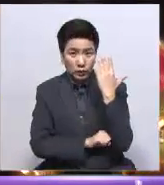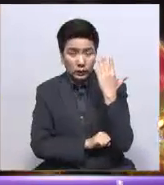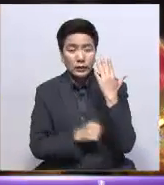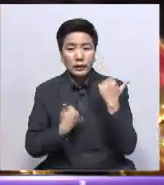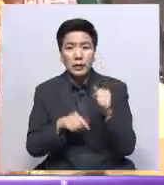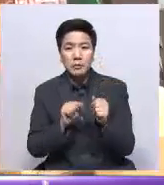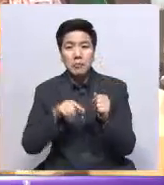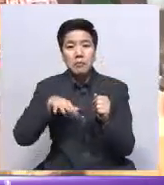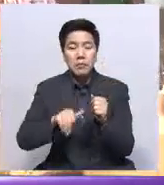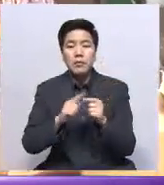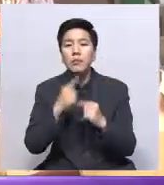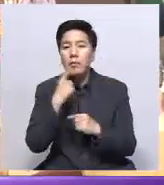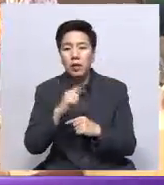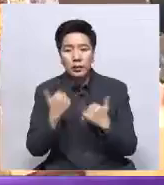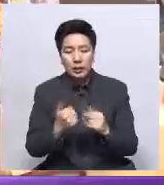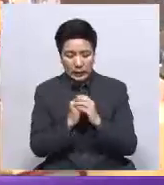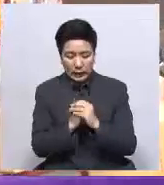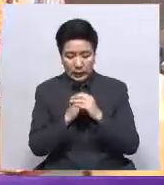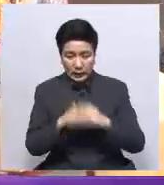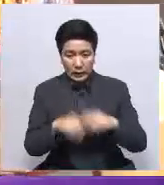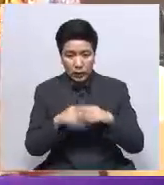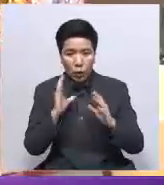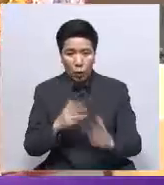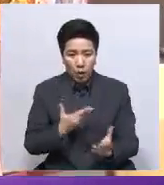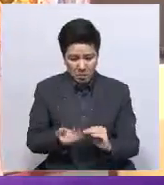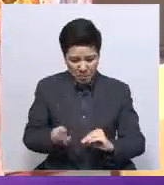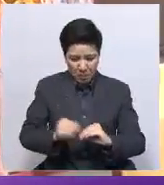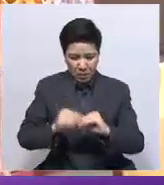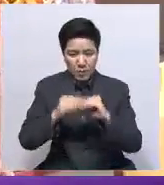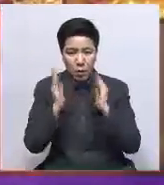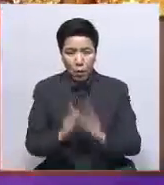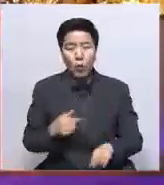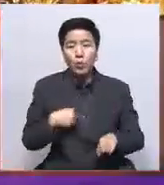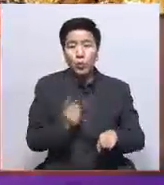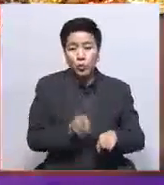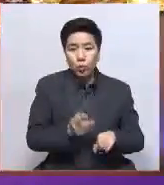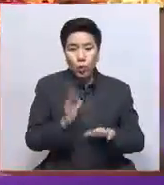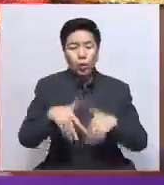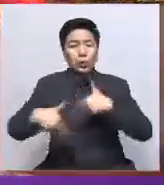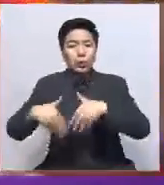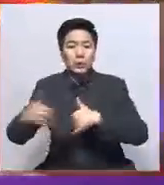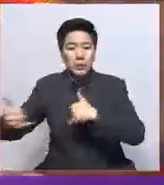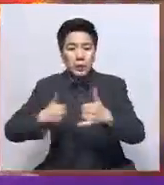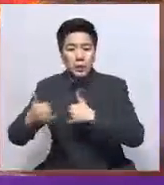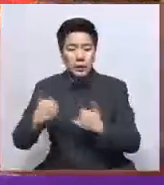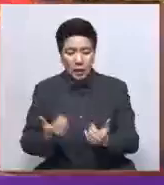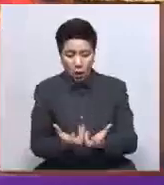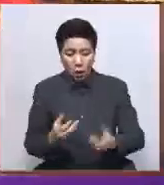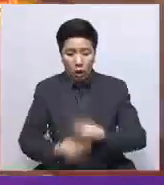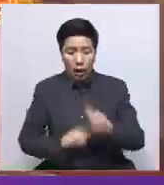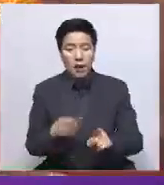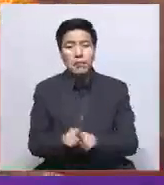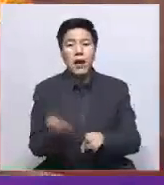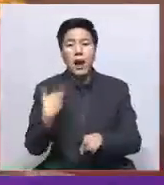ครสงขลาอำเภอเมืองเชื่อว่าตรุษจีนปีนี้จะมีลูกค้าเพิ่มขึ้นทั้งลูกค้าประจำและลูกค้าขาจรส่วนราคาขาย